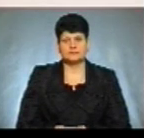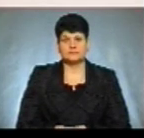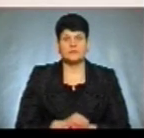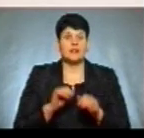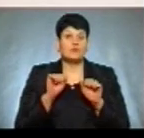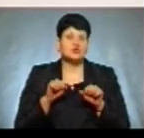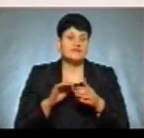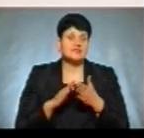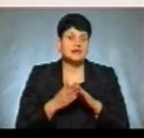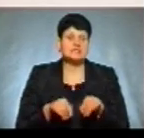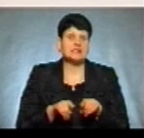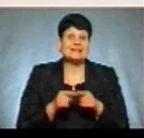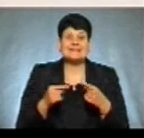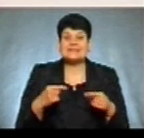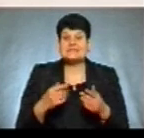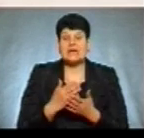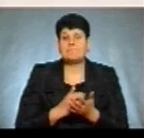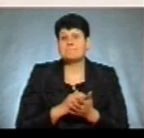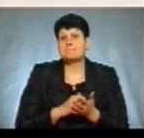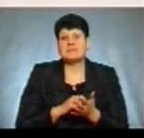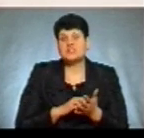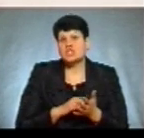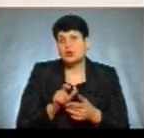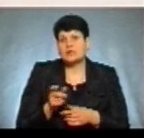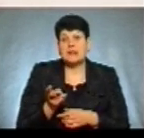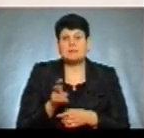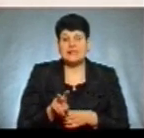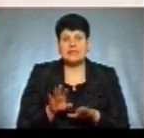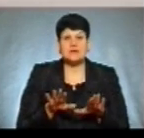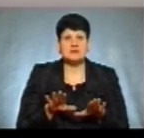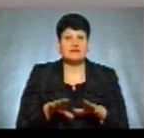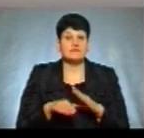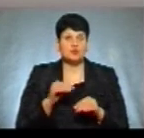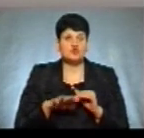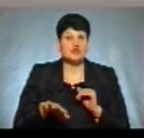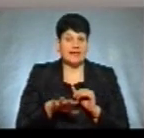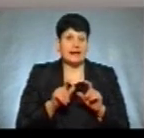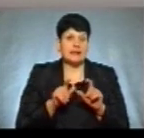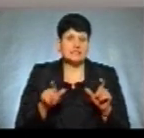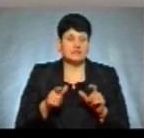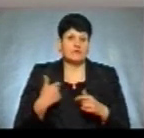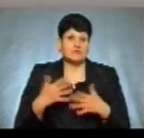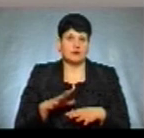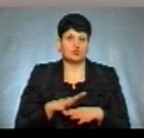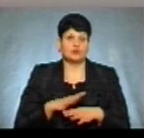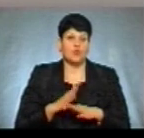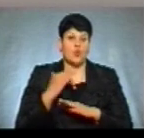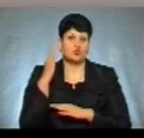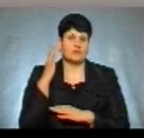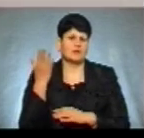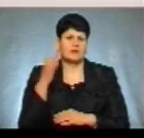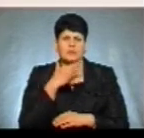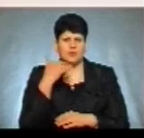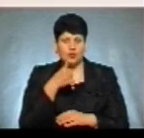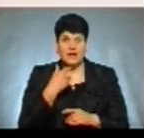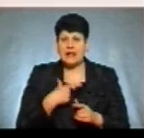Можливо, ситуація така з різноманітних причин, що людина прийде на місце на виборчу дільницю, на якій вона голосувала там десятиліттями, і себе